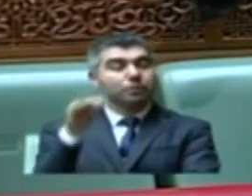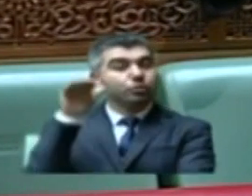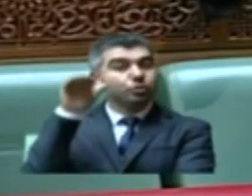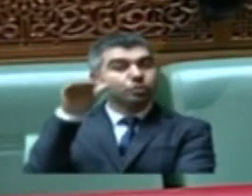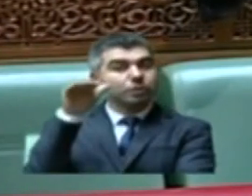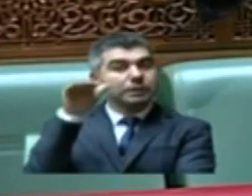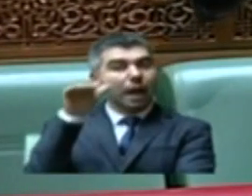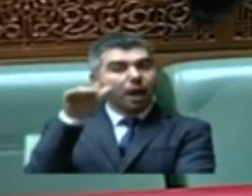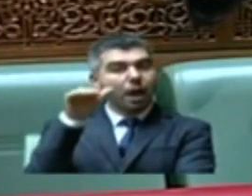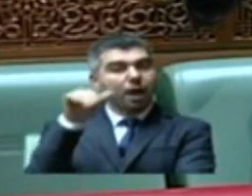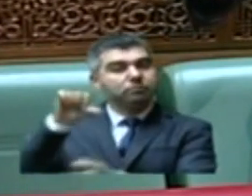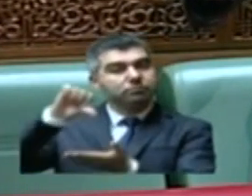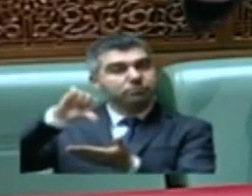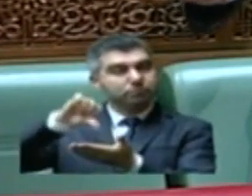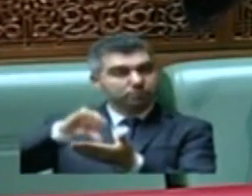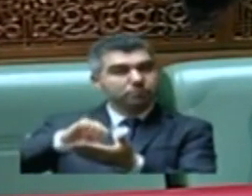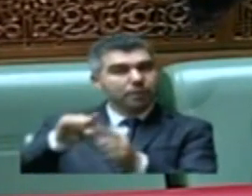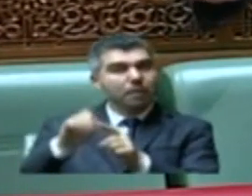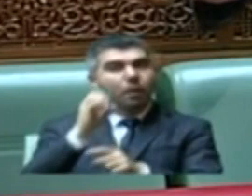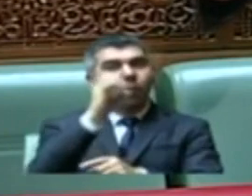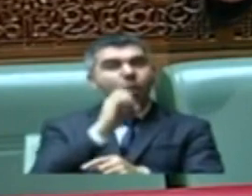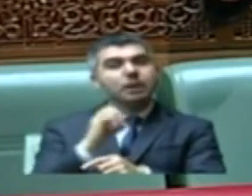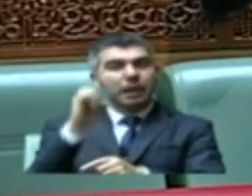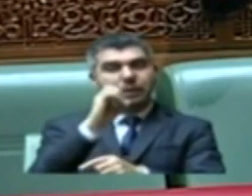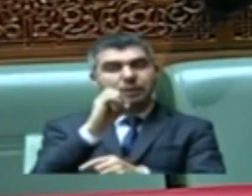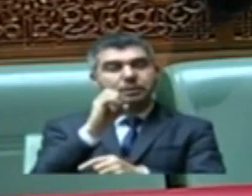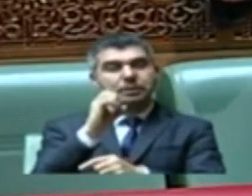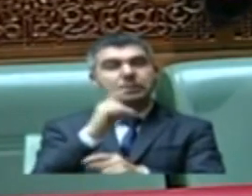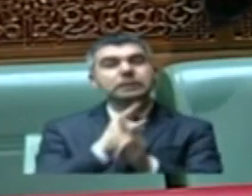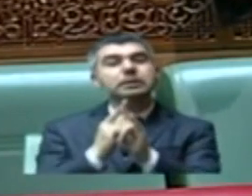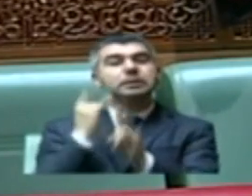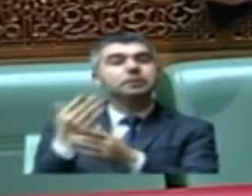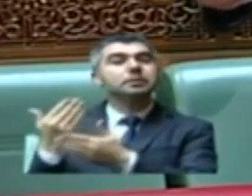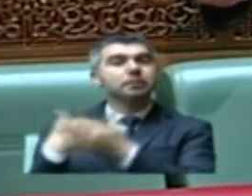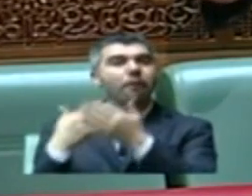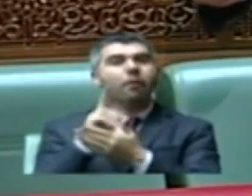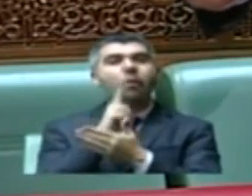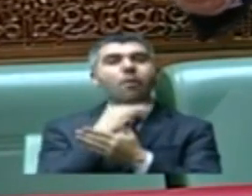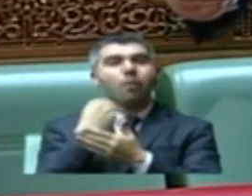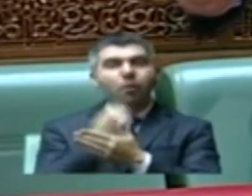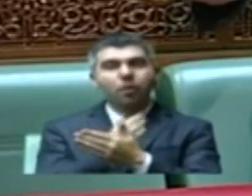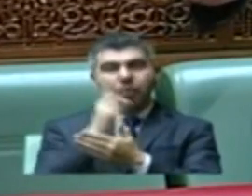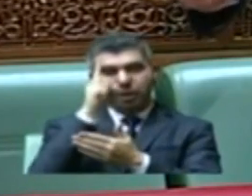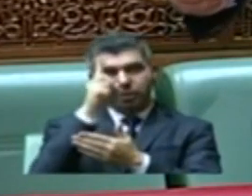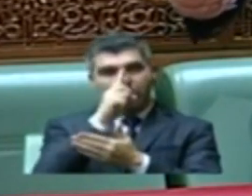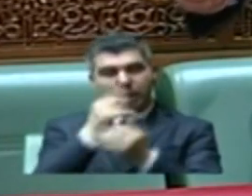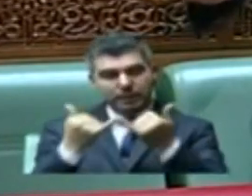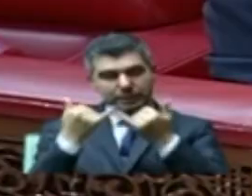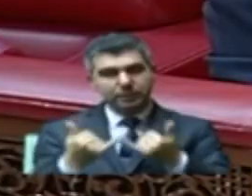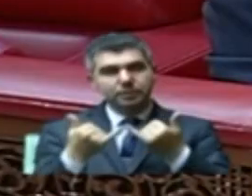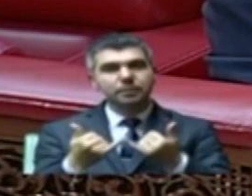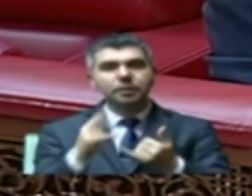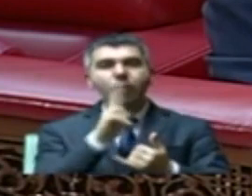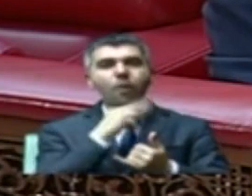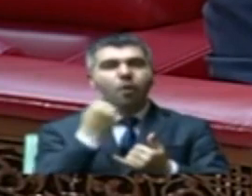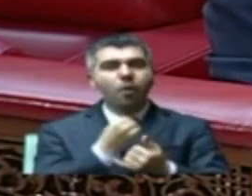الوزير المحترم وجهة درعا تافيلات، وهذا كان مطلبنا في الحكومات المتعاقبة، ونتمنى من الحكومة الحالية